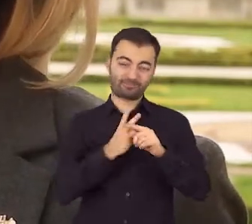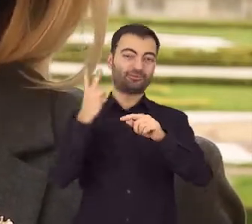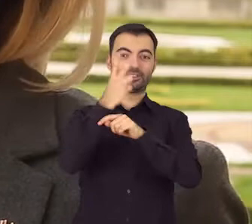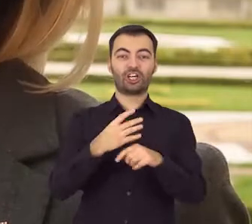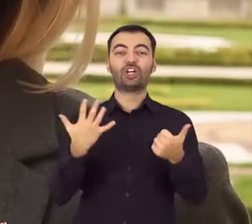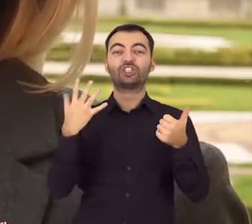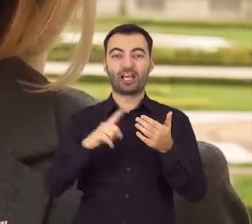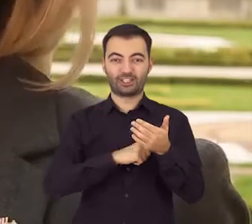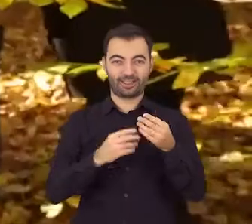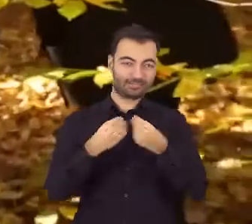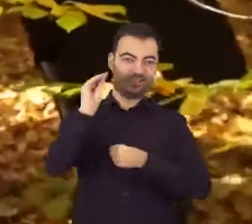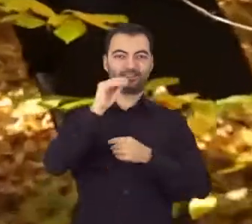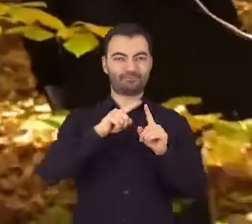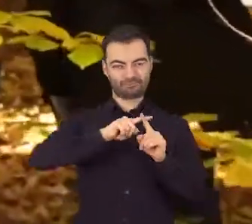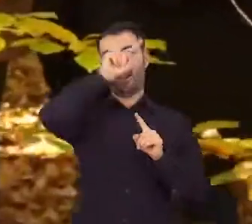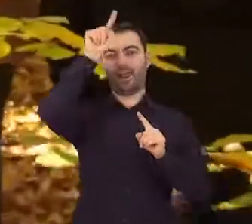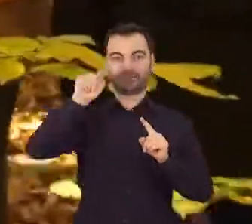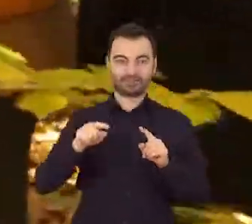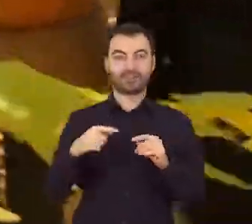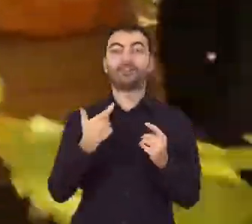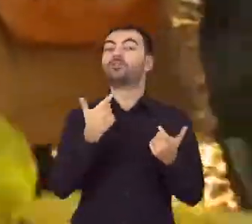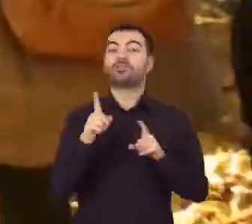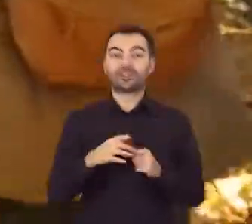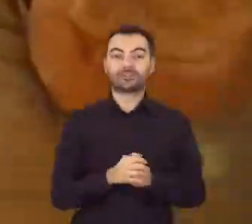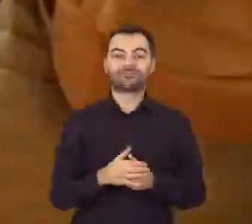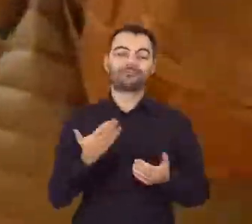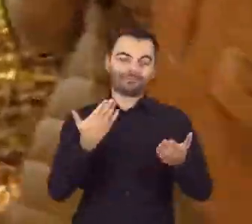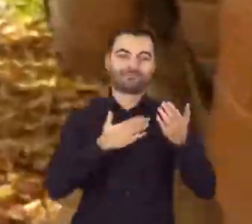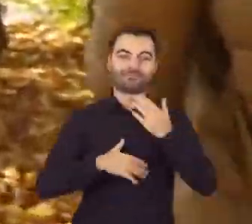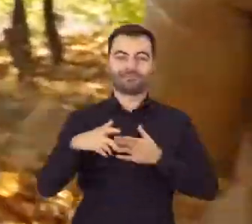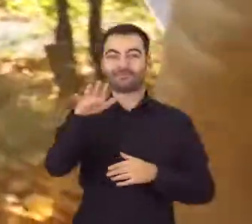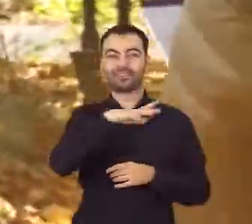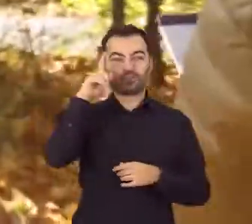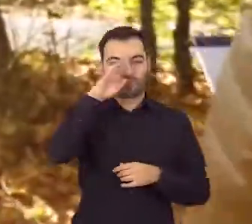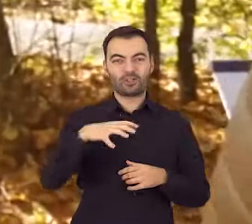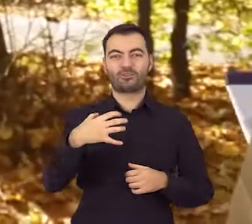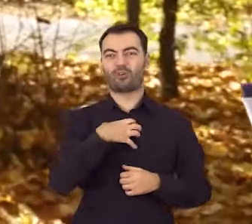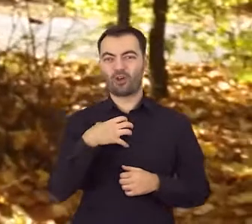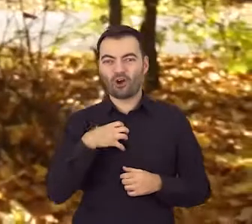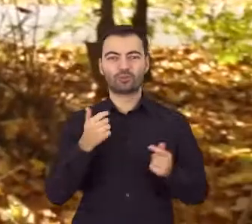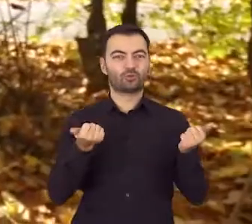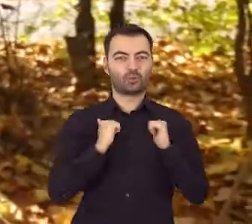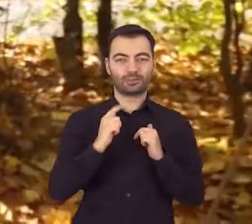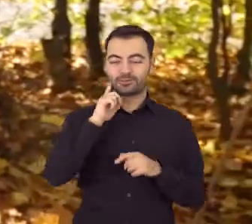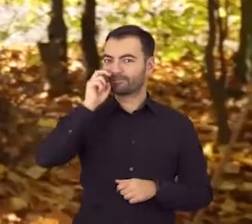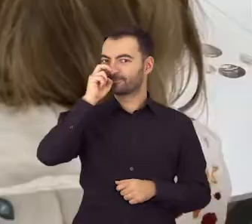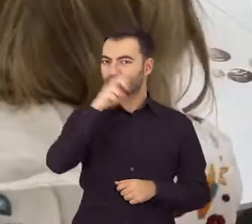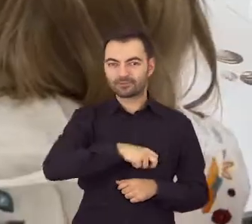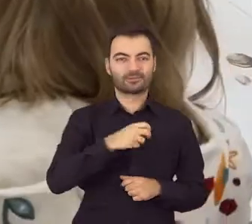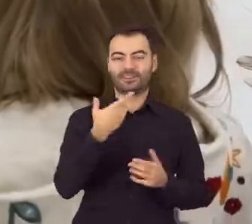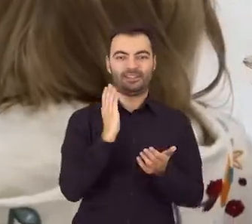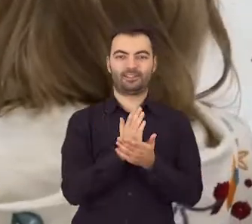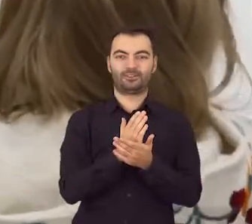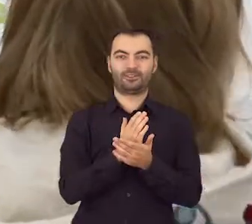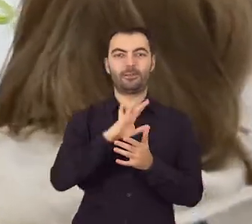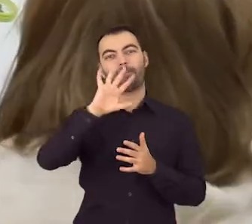wartość 6-krotnie. Cieszymy się bardzo, bo świadczy to o tym, że społeczeństwo, nasi goście, turyści są ogromnie zainteresowani